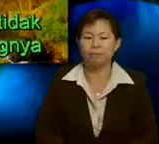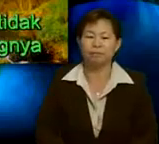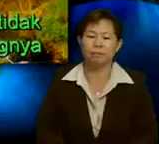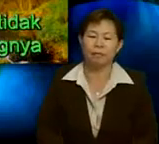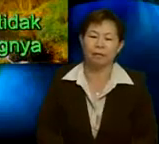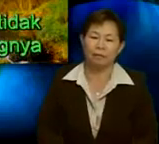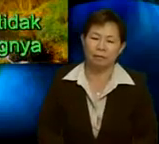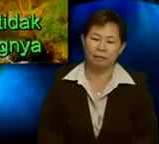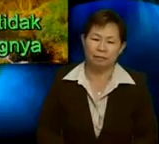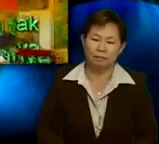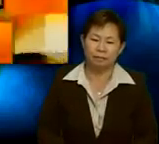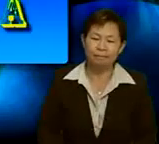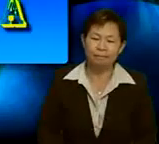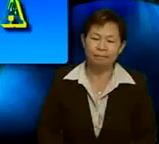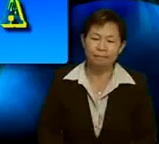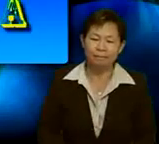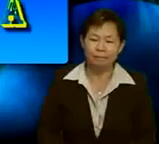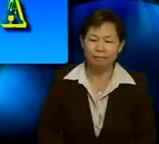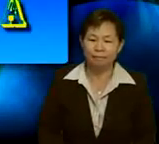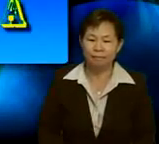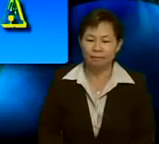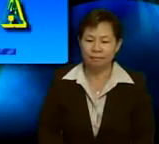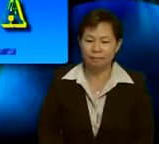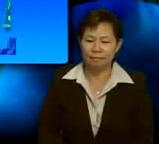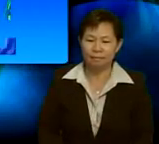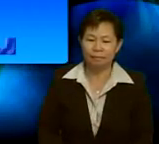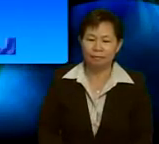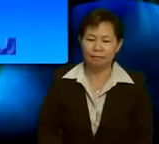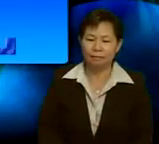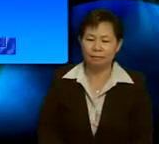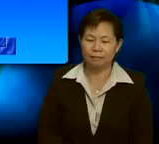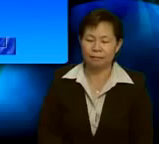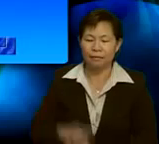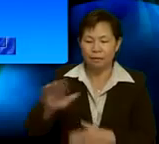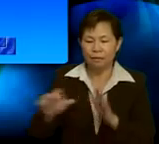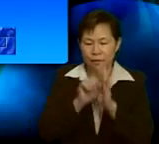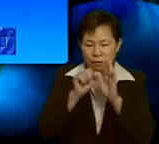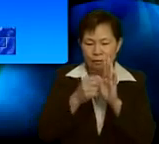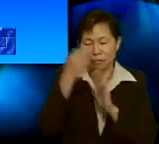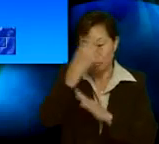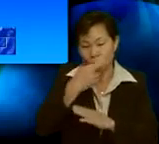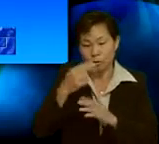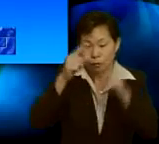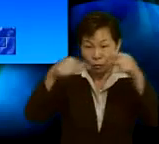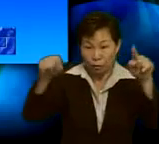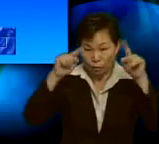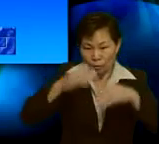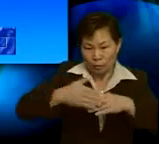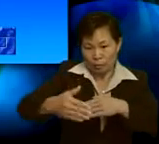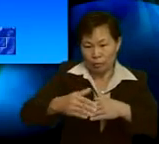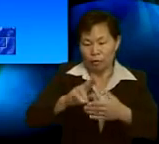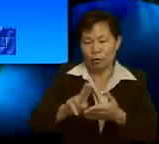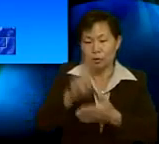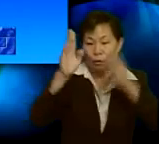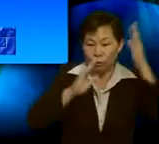Hmm. Beliau merupakan graduan lepasan Universiti